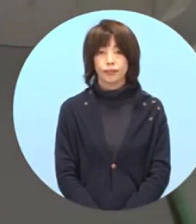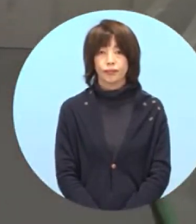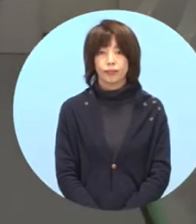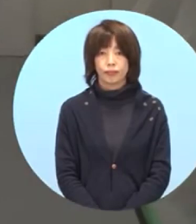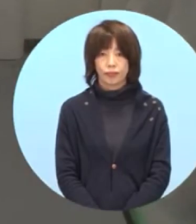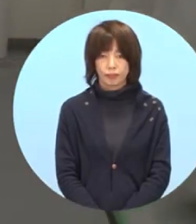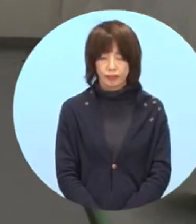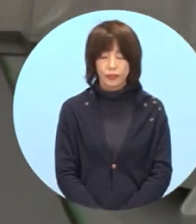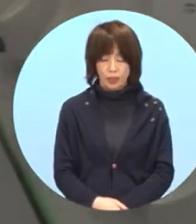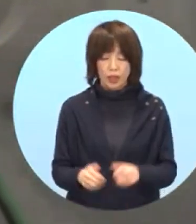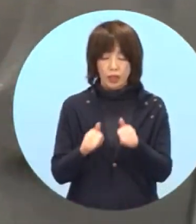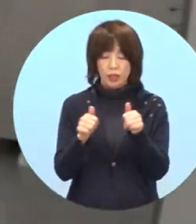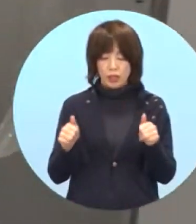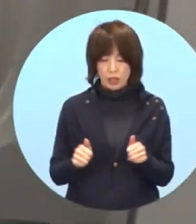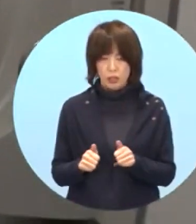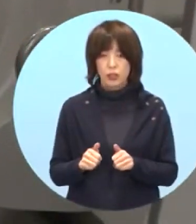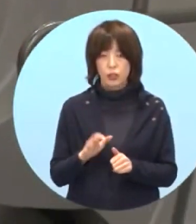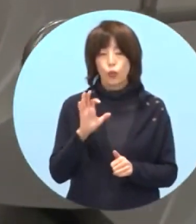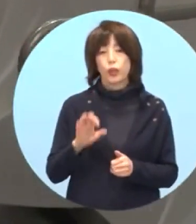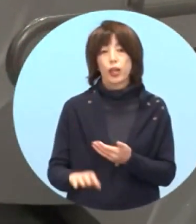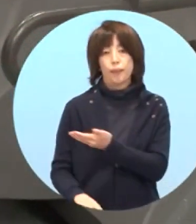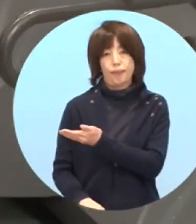こちらは男子トイレになります。